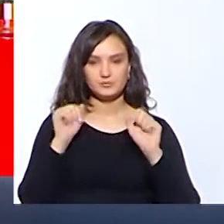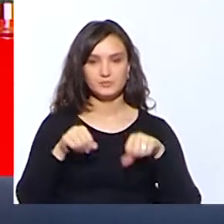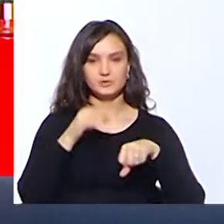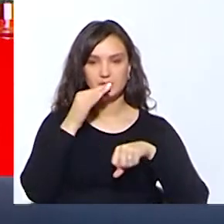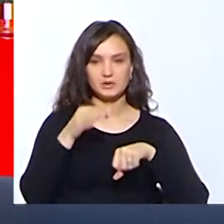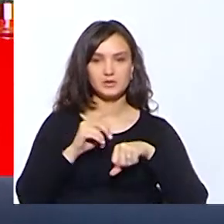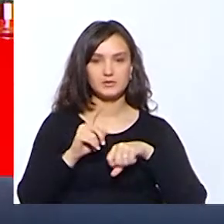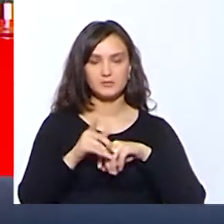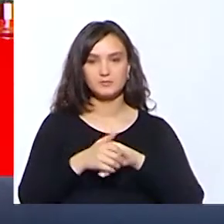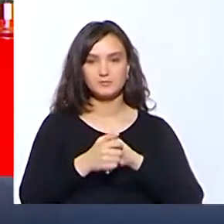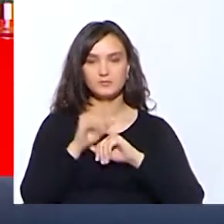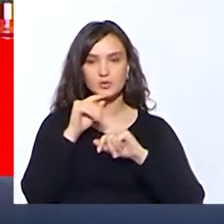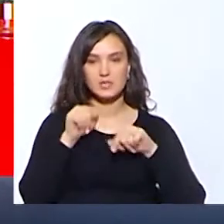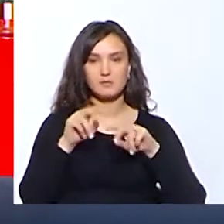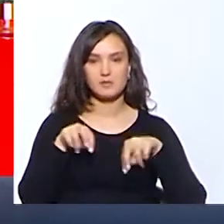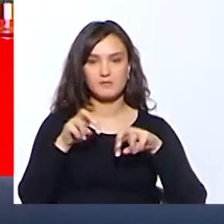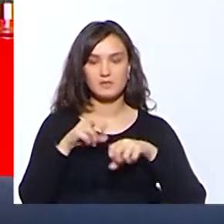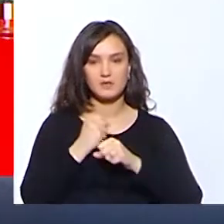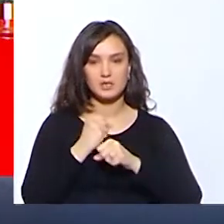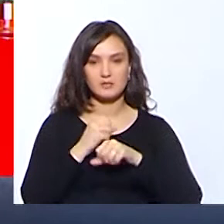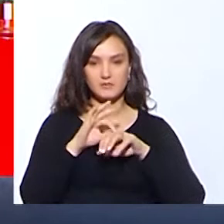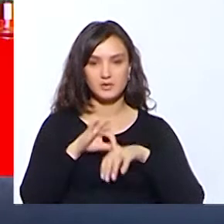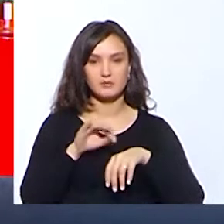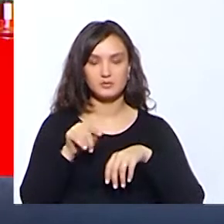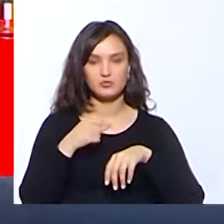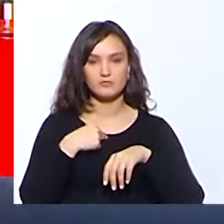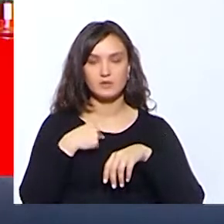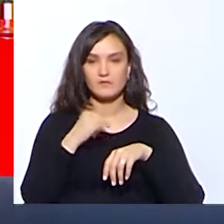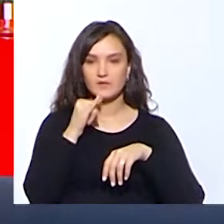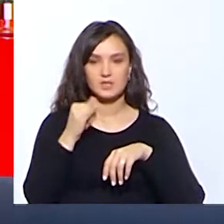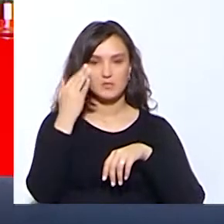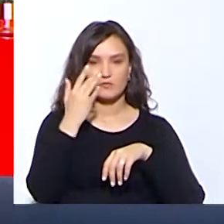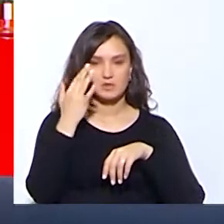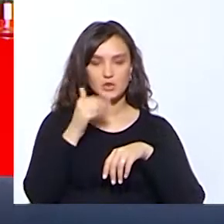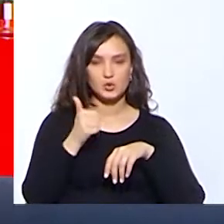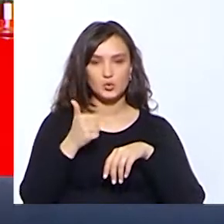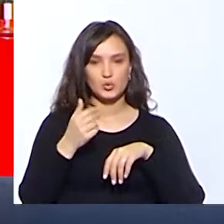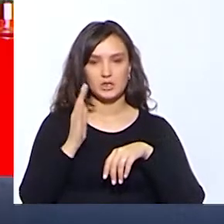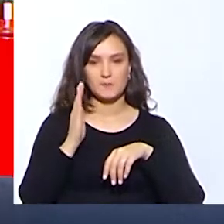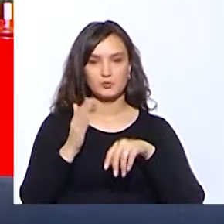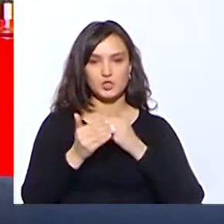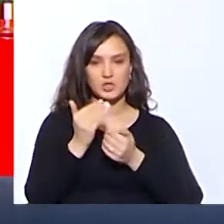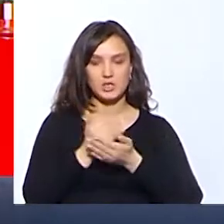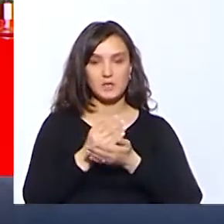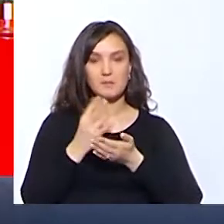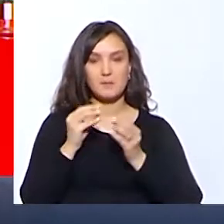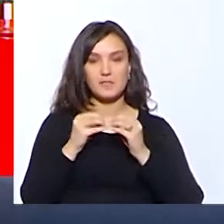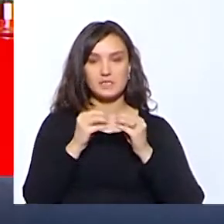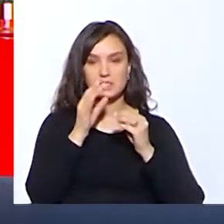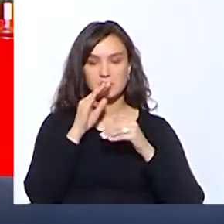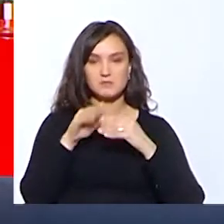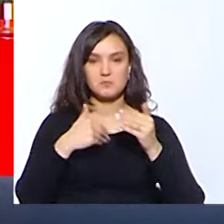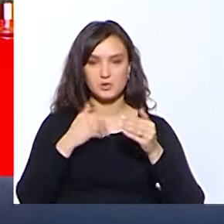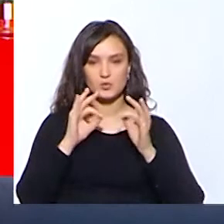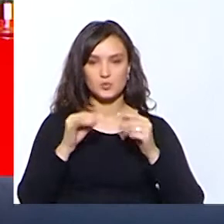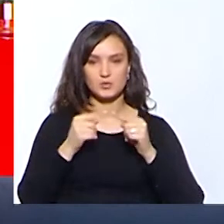რომ როდესაც ამ კვლევას ვატარებდით, ჩვენ ვერც კი წარმოვიდგენდით როგორი იქნებოდა შედეგი, თუმცა 10 წლის მერე